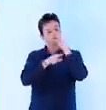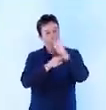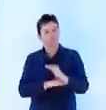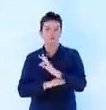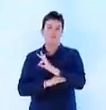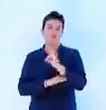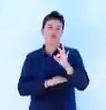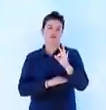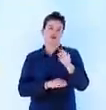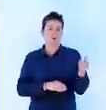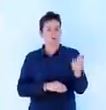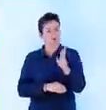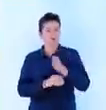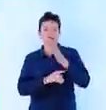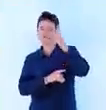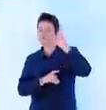rendre la maîtrise de leur destin.